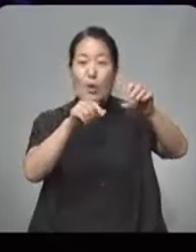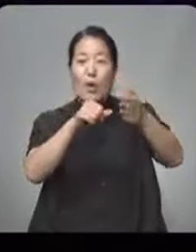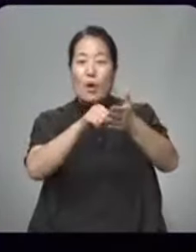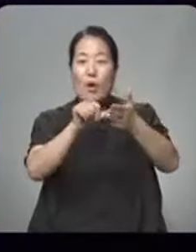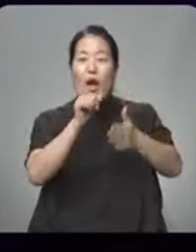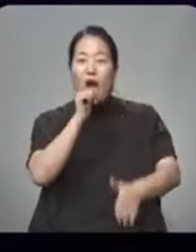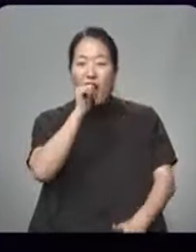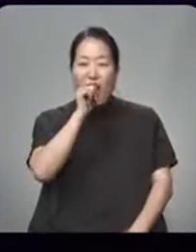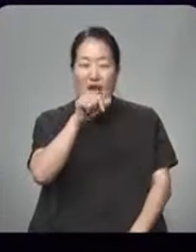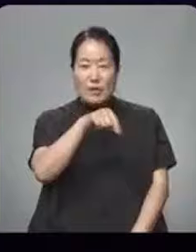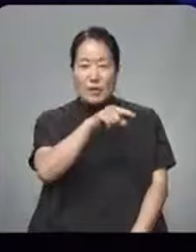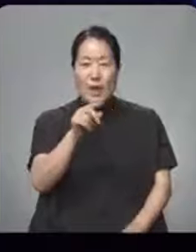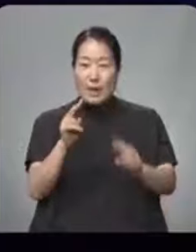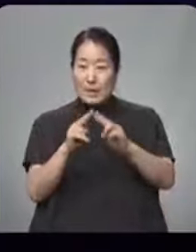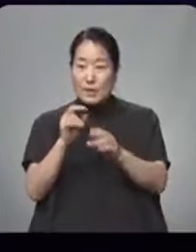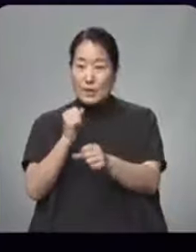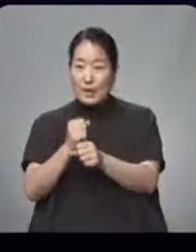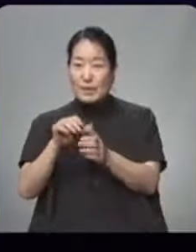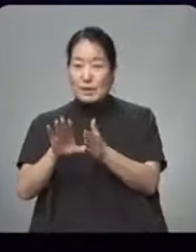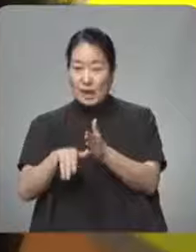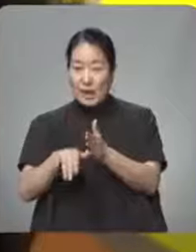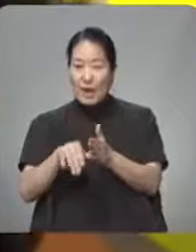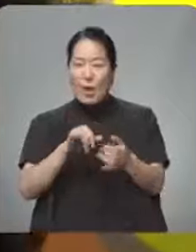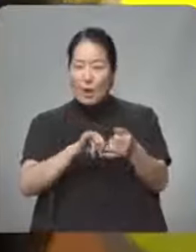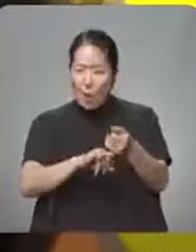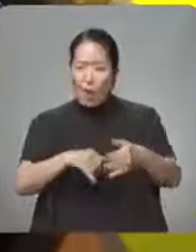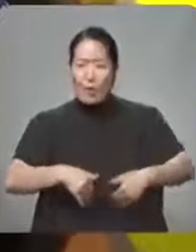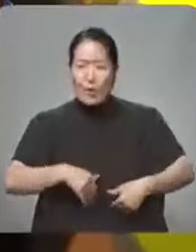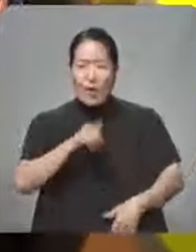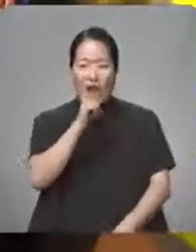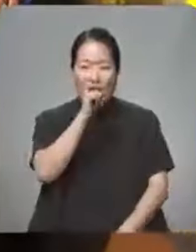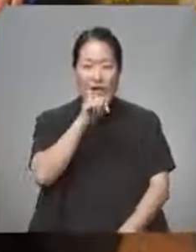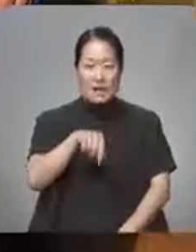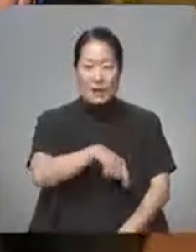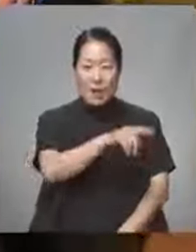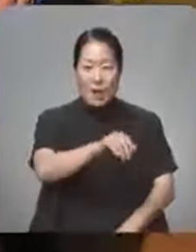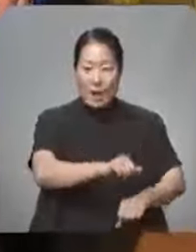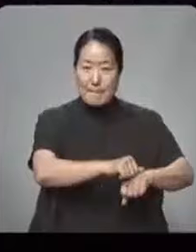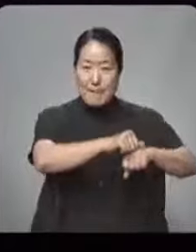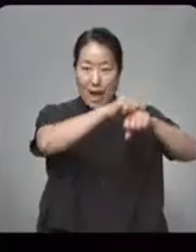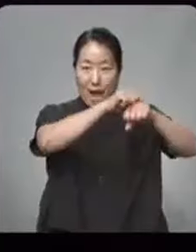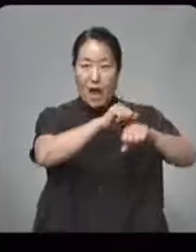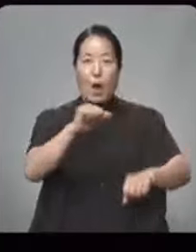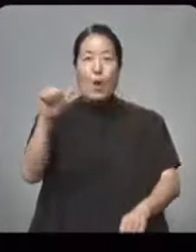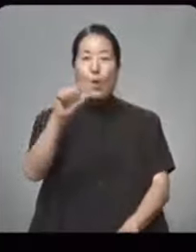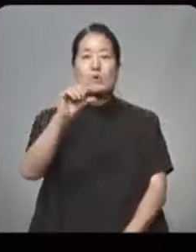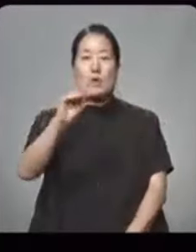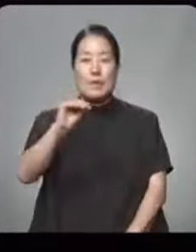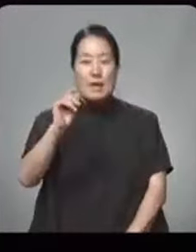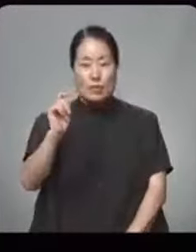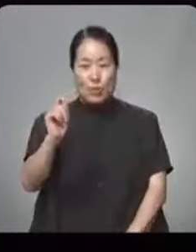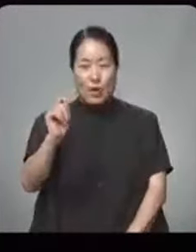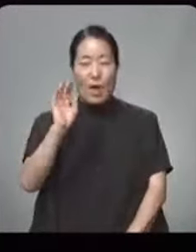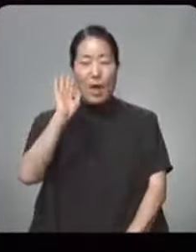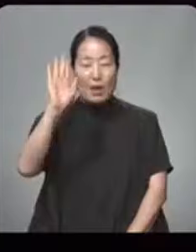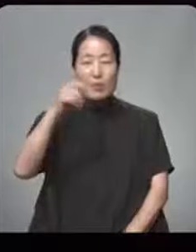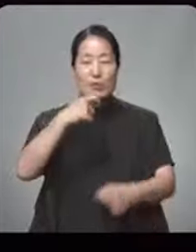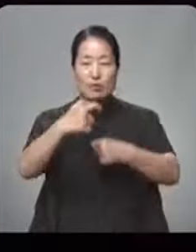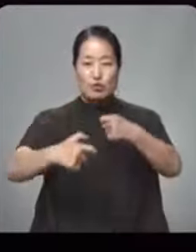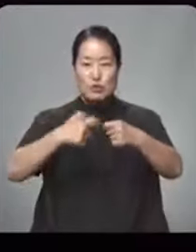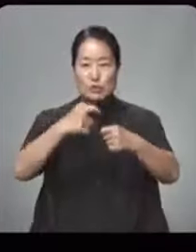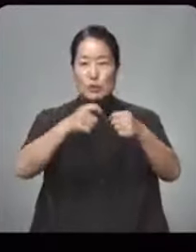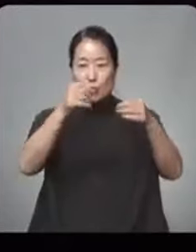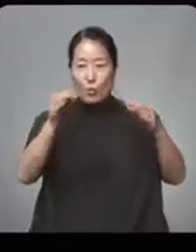반도체 산업의 필수 광물인 텅스텐입니다. 추정 매장량만 5천만 톤. 앞으로 60년은 캘 수 있는